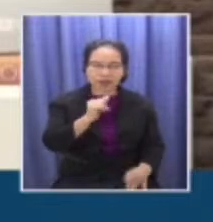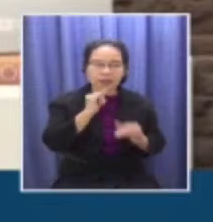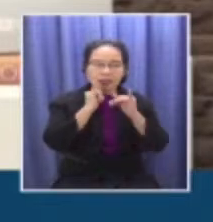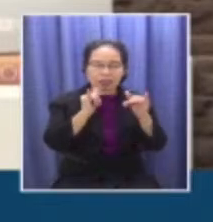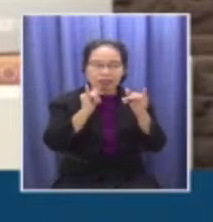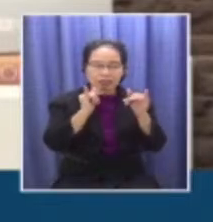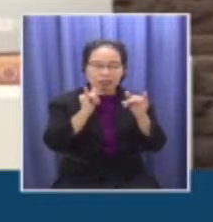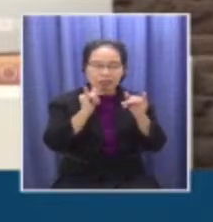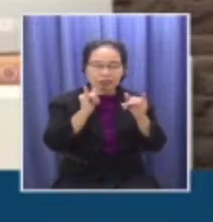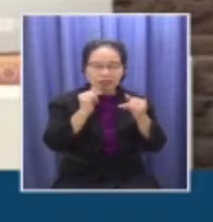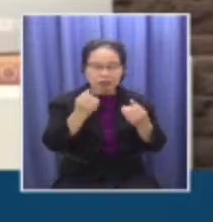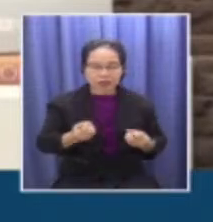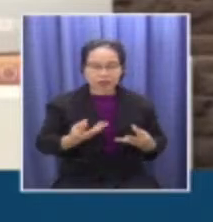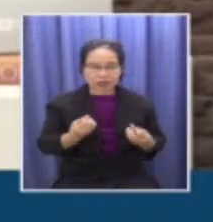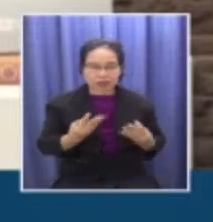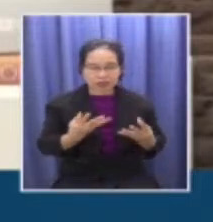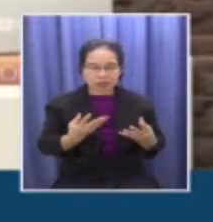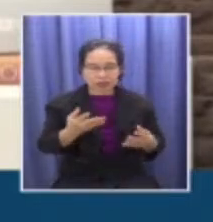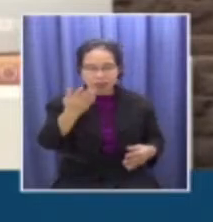na enipa hunu se